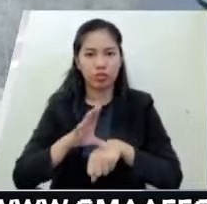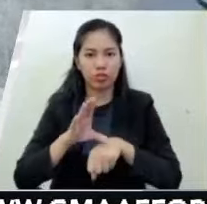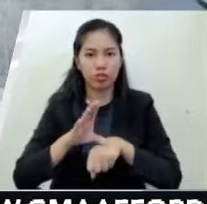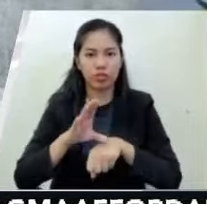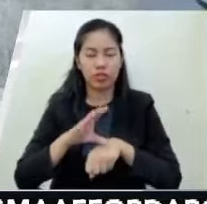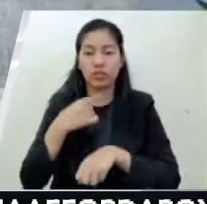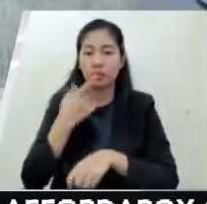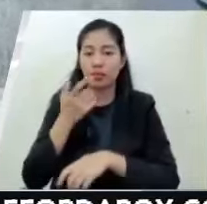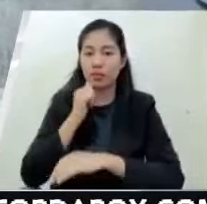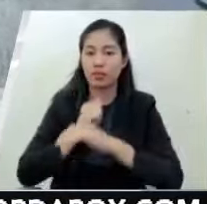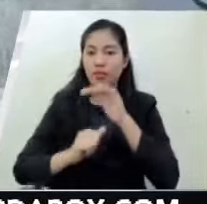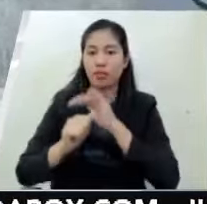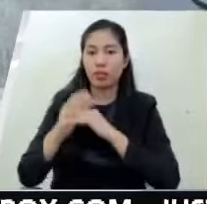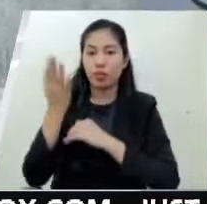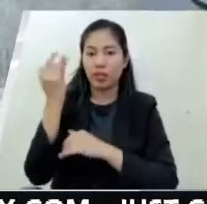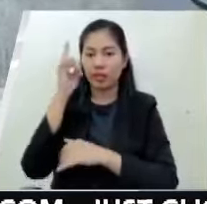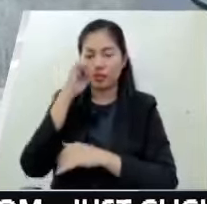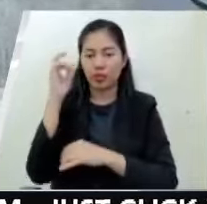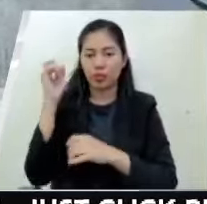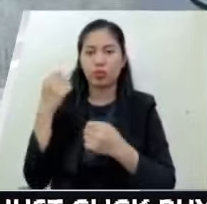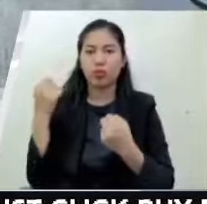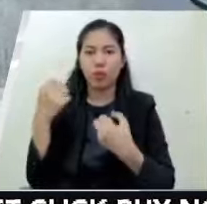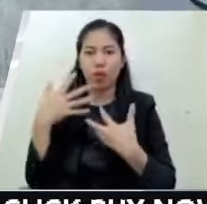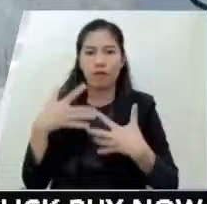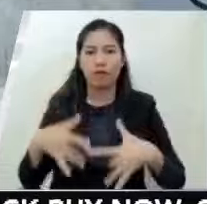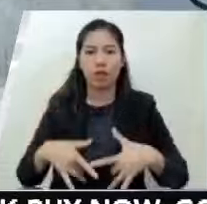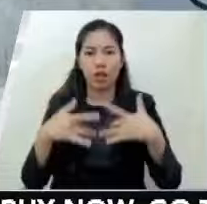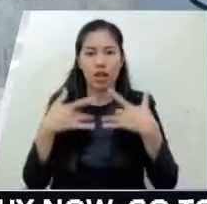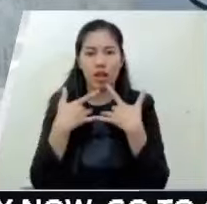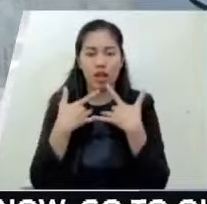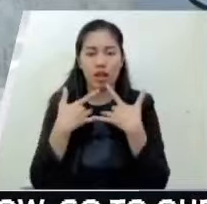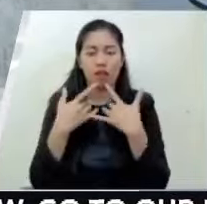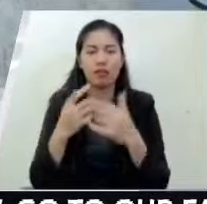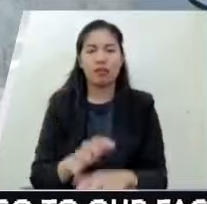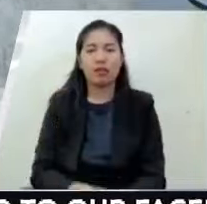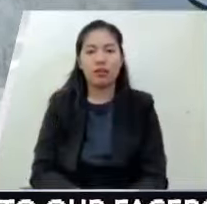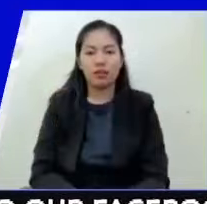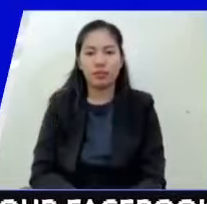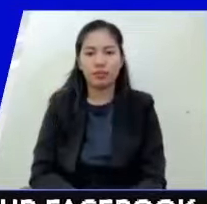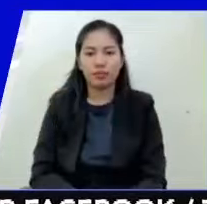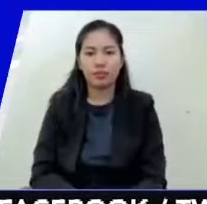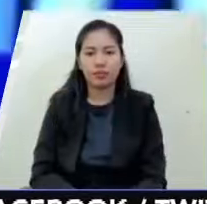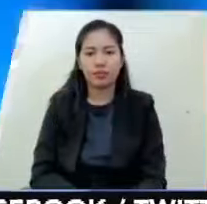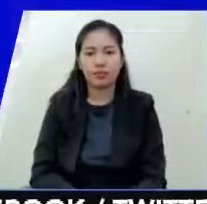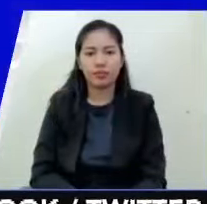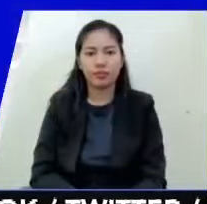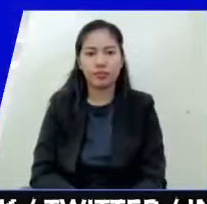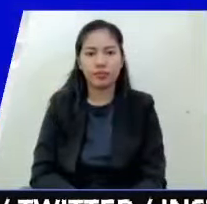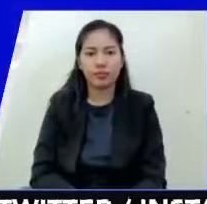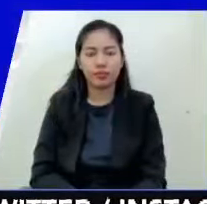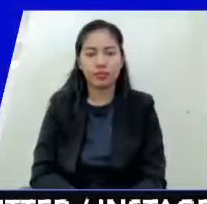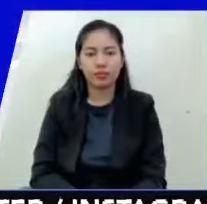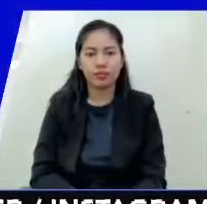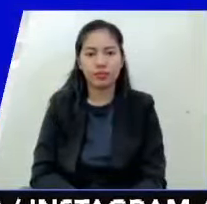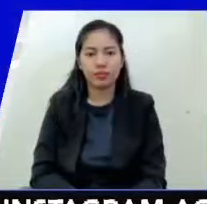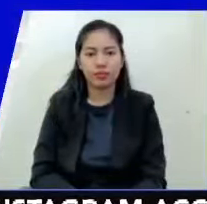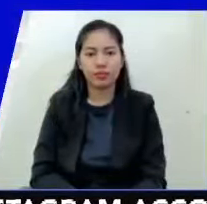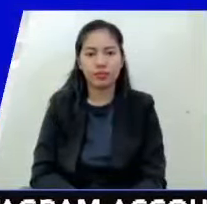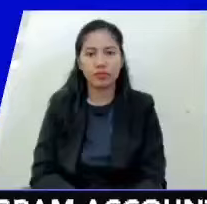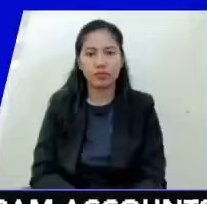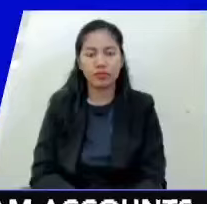nanganganib umano ang kanyang buhay balitang hatid ni salima refran sapagkat ang